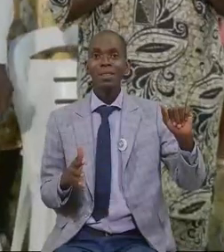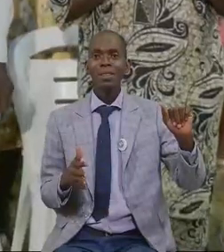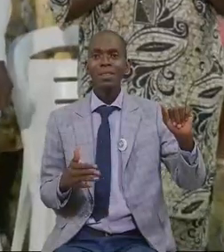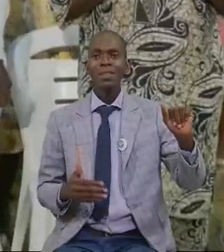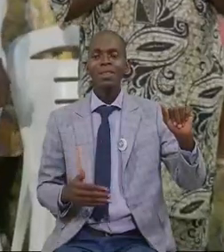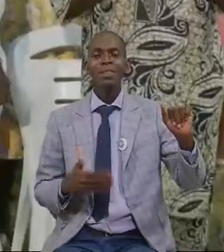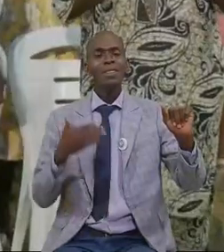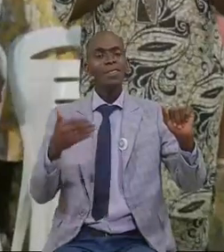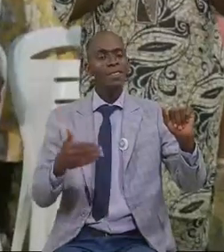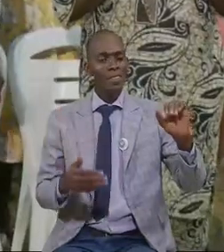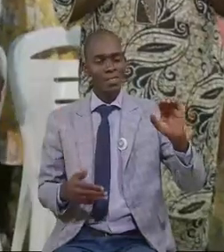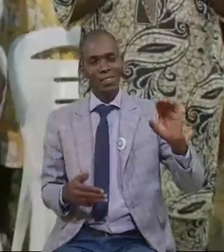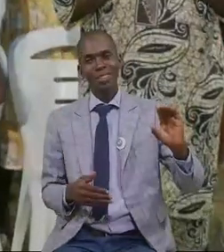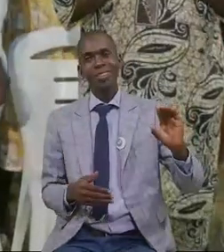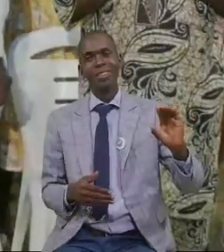C,